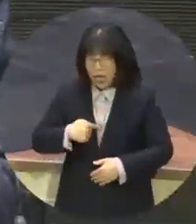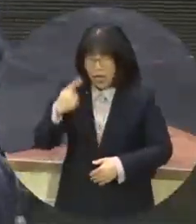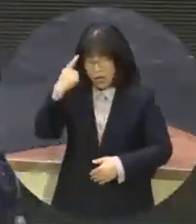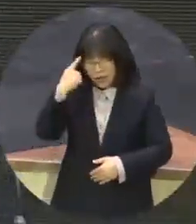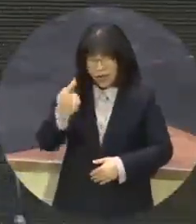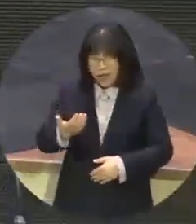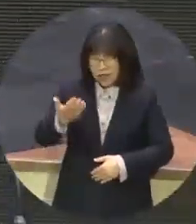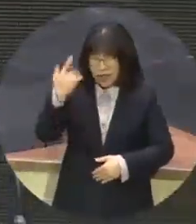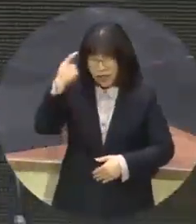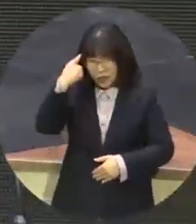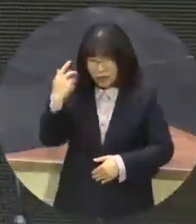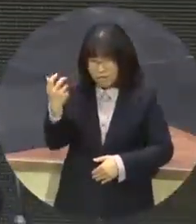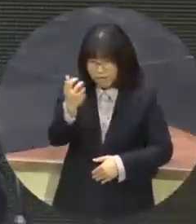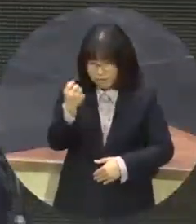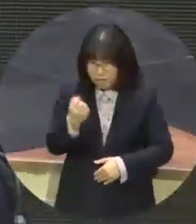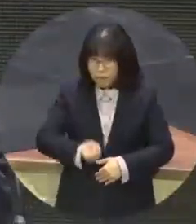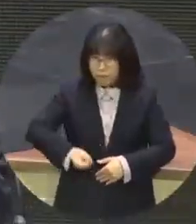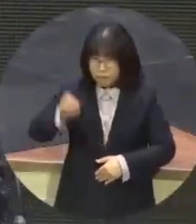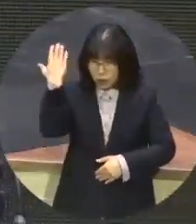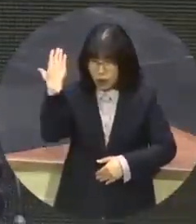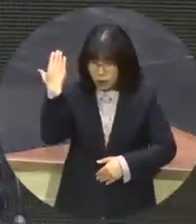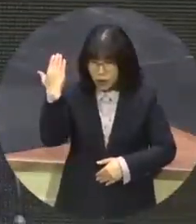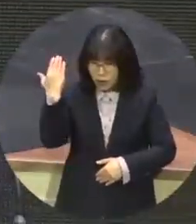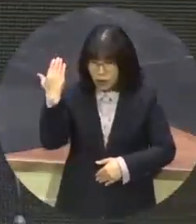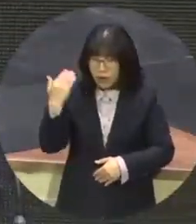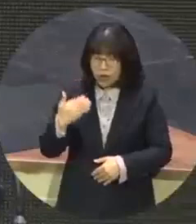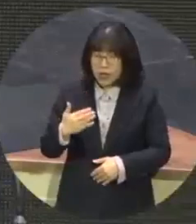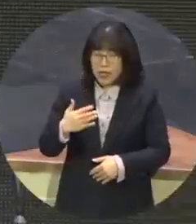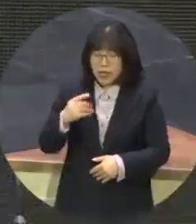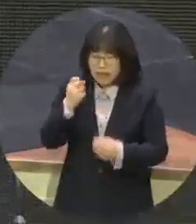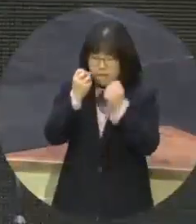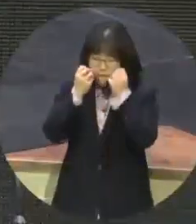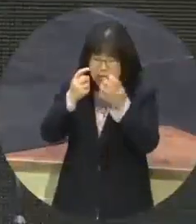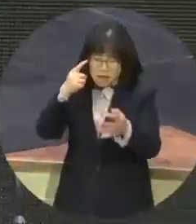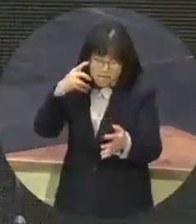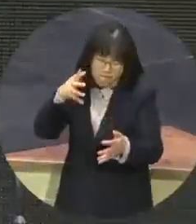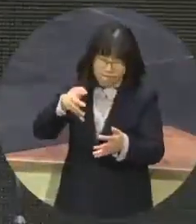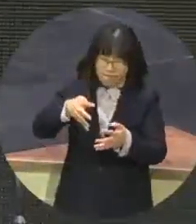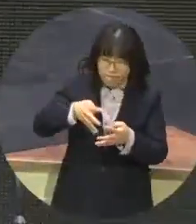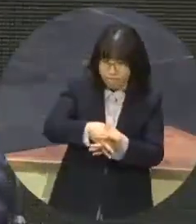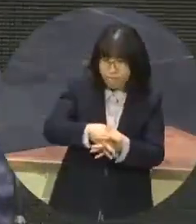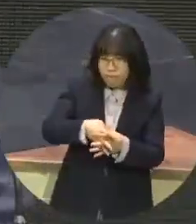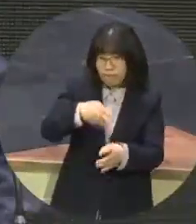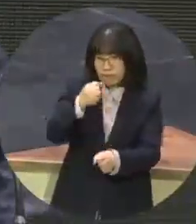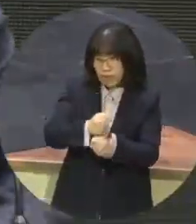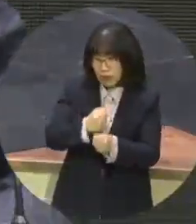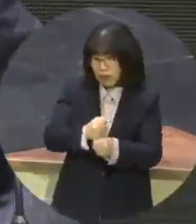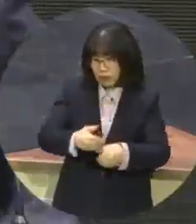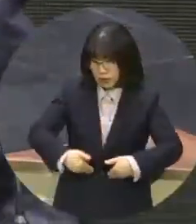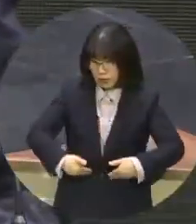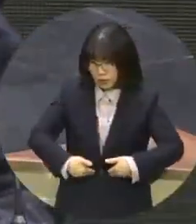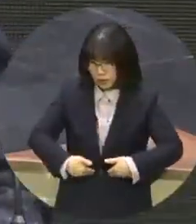세트를 바꾸고 갱신 개혁하고 결단해야 되는데 참고하고 말아요. 참고. 알았어.